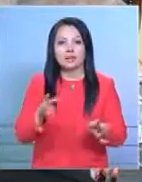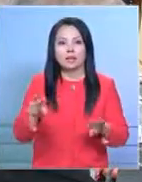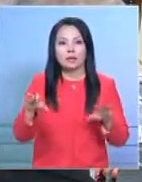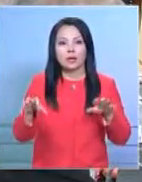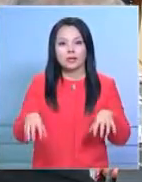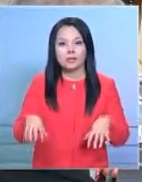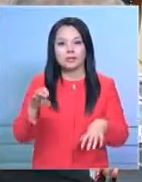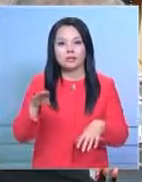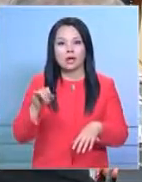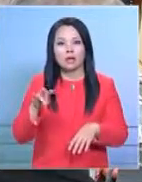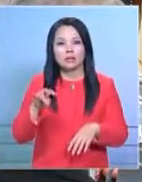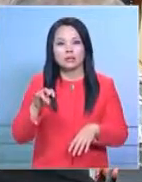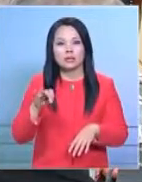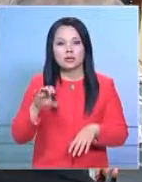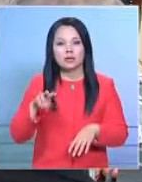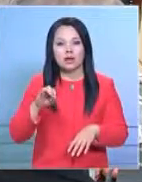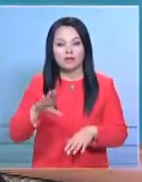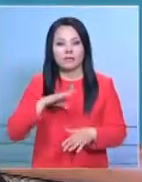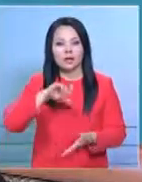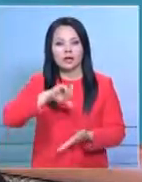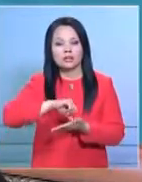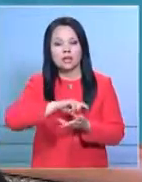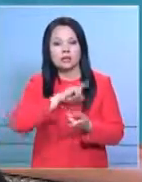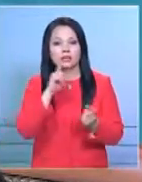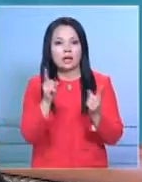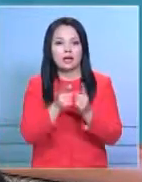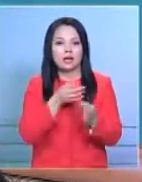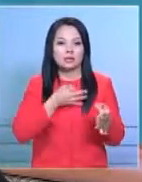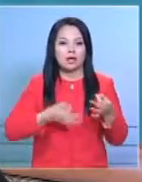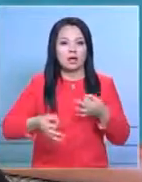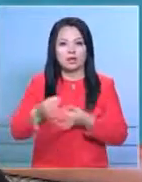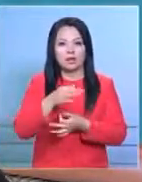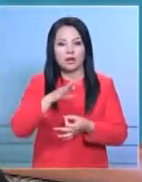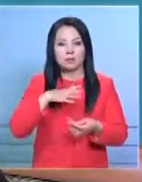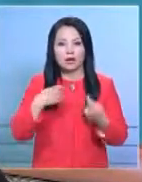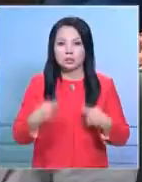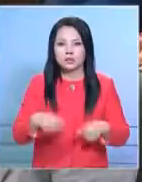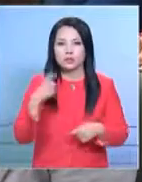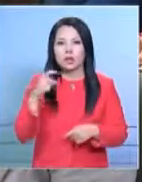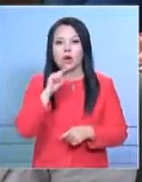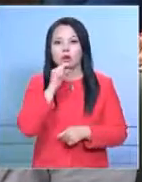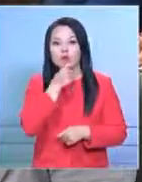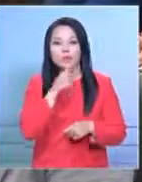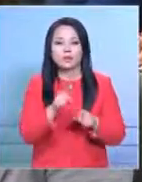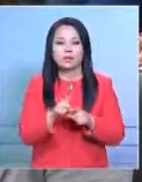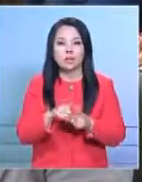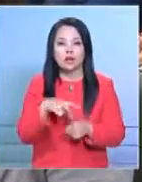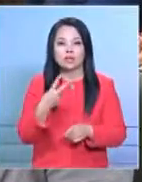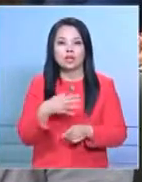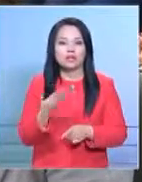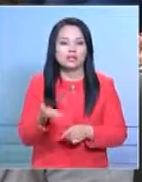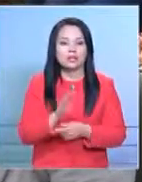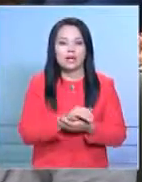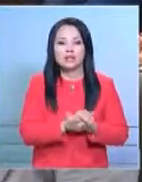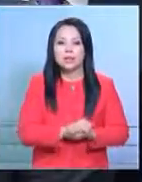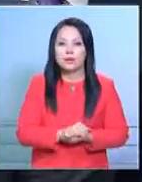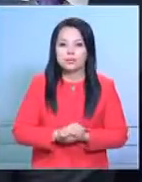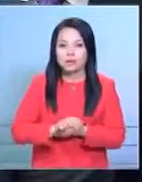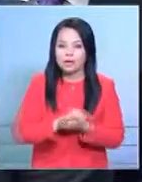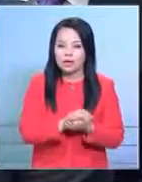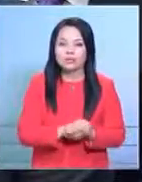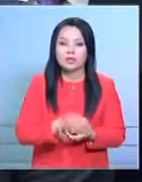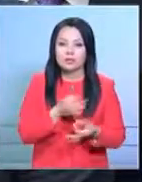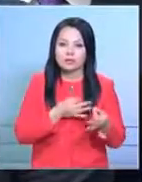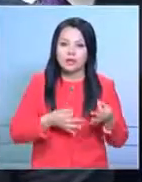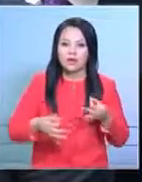Станислав Карчевскийді кездесуінде осылай деп мәлімдеді. Тараптар экономика және сауда-саттық салалары бойынша екіжақты ынтымақтастық мәселелерін